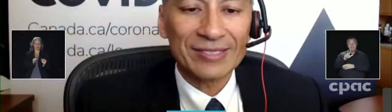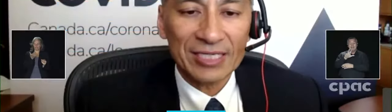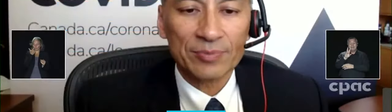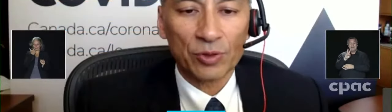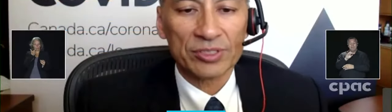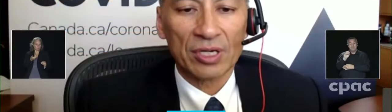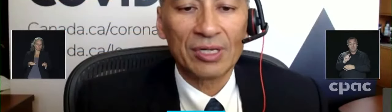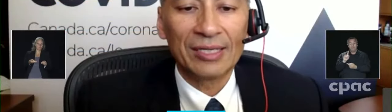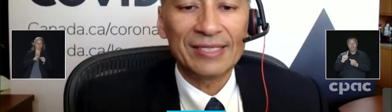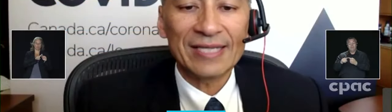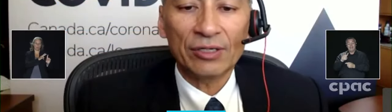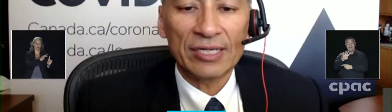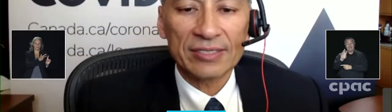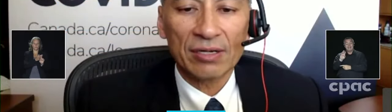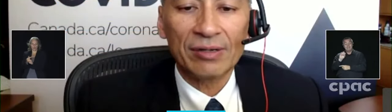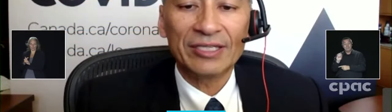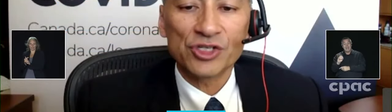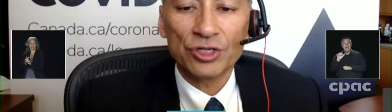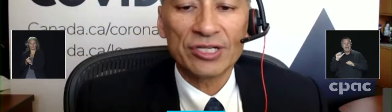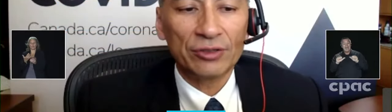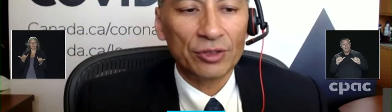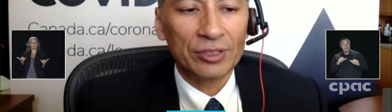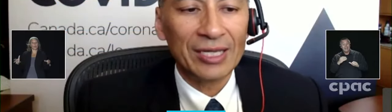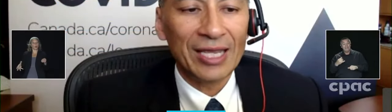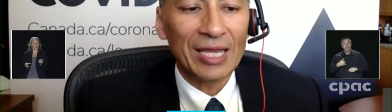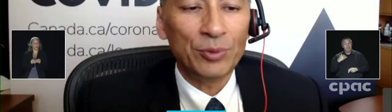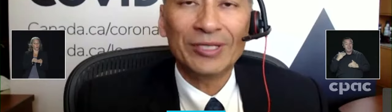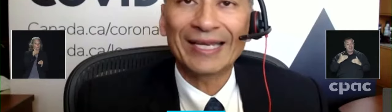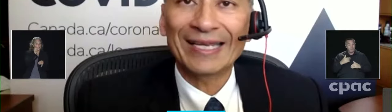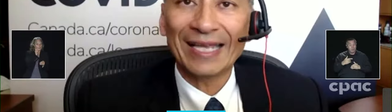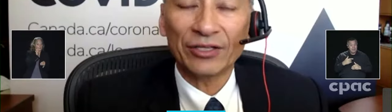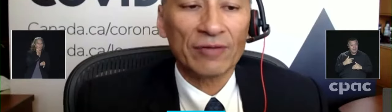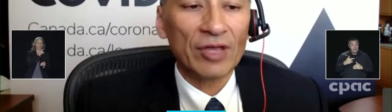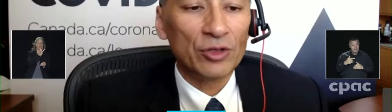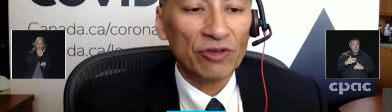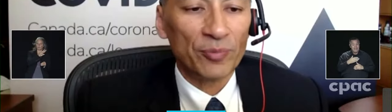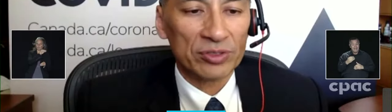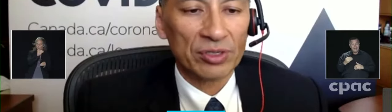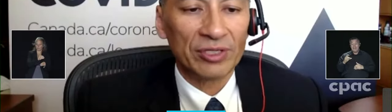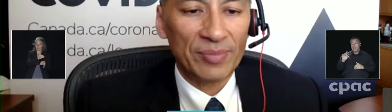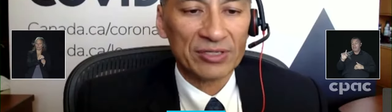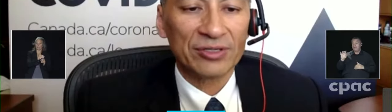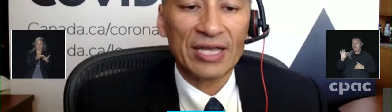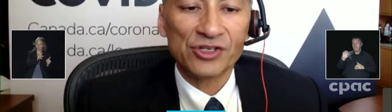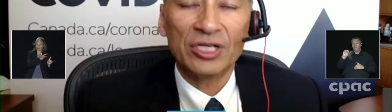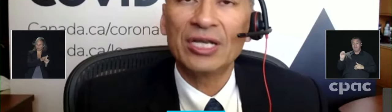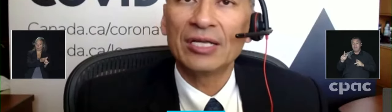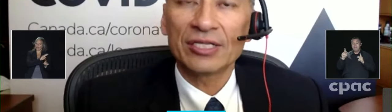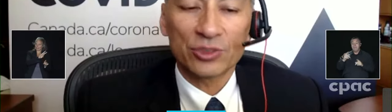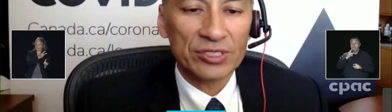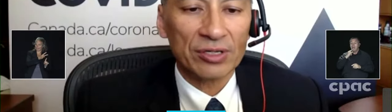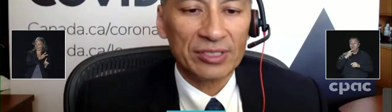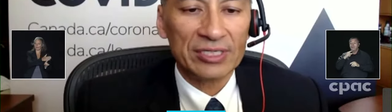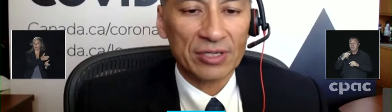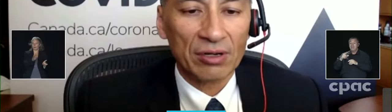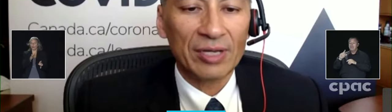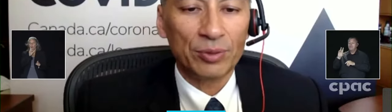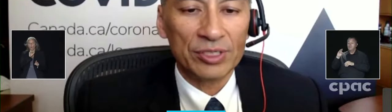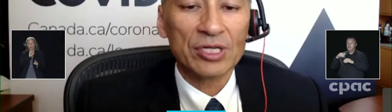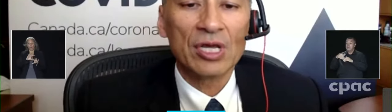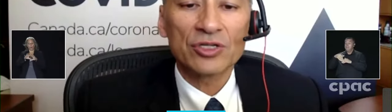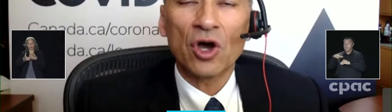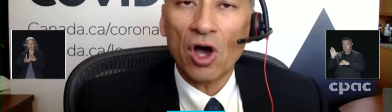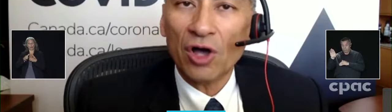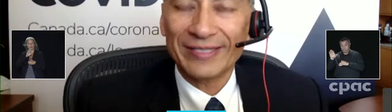à 46% des adolescents et des jeunes adultes et plus de 89% des personnes âgées de 70 ans